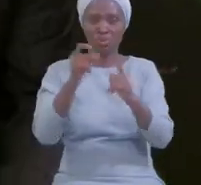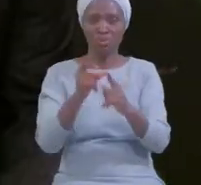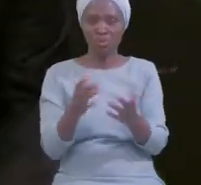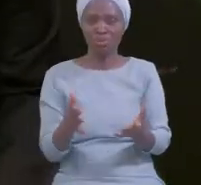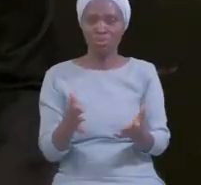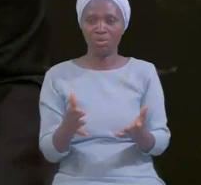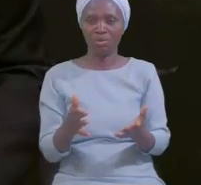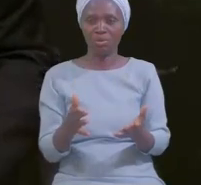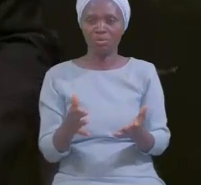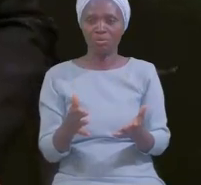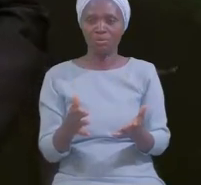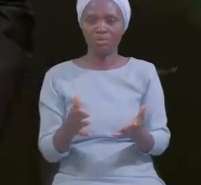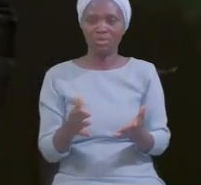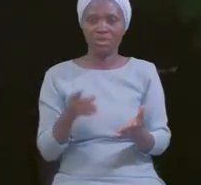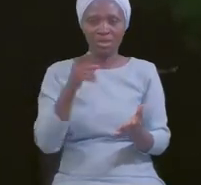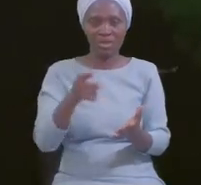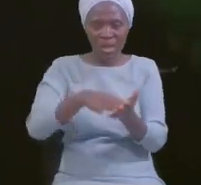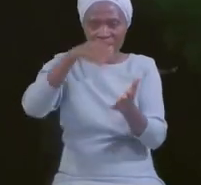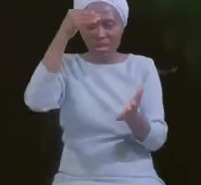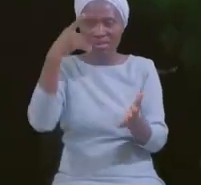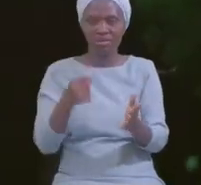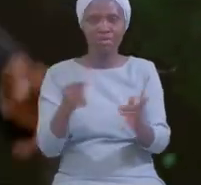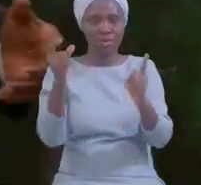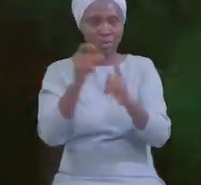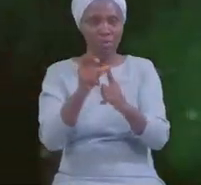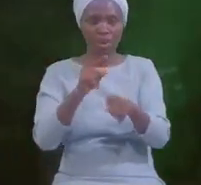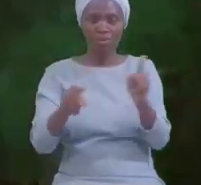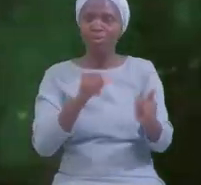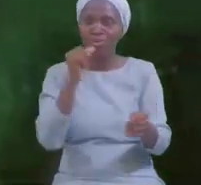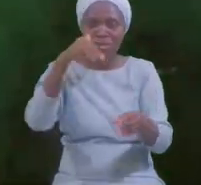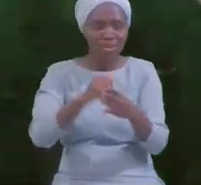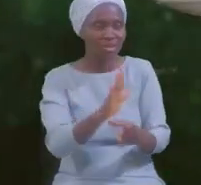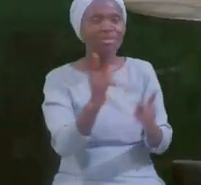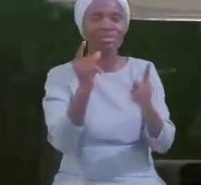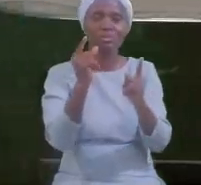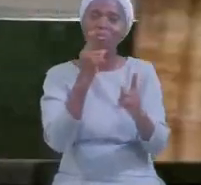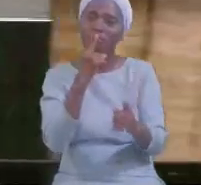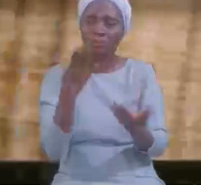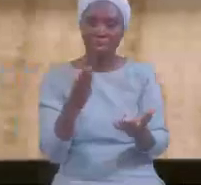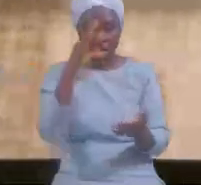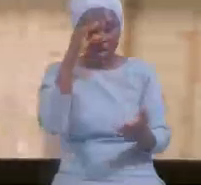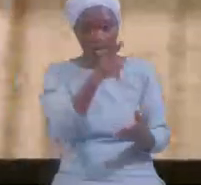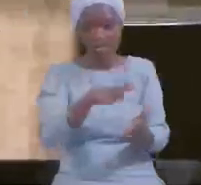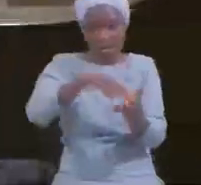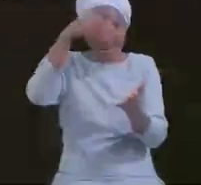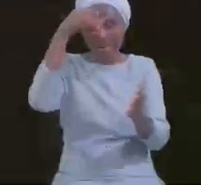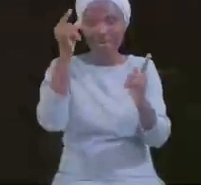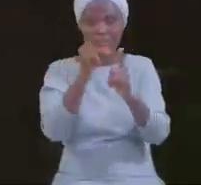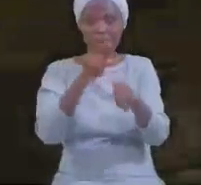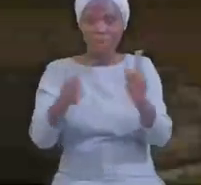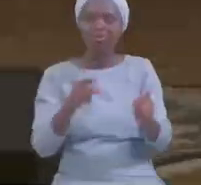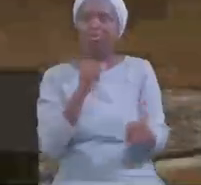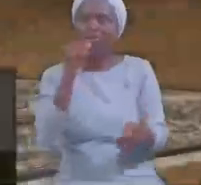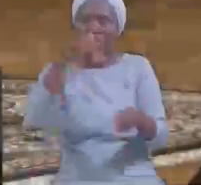parole, mais ce n'était pas dans sa bouche. Il a entendu la parole, mais ce n'était pas dans sa